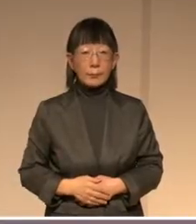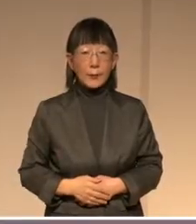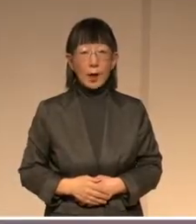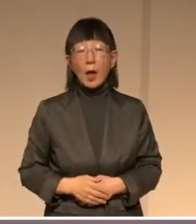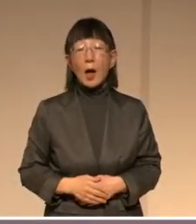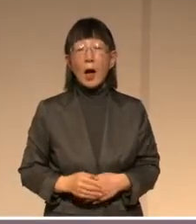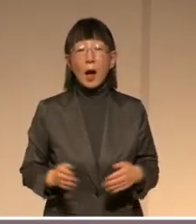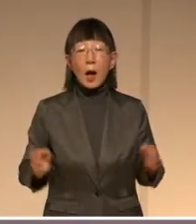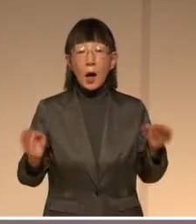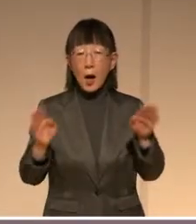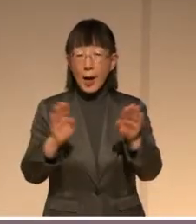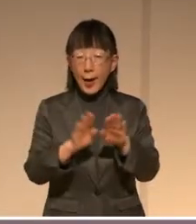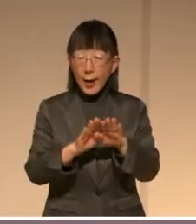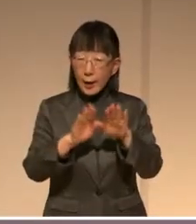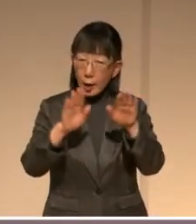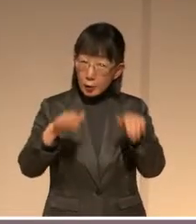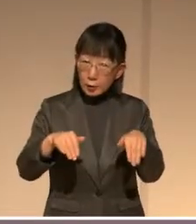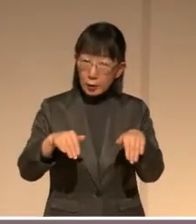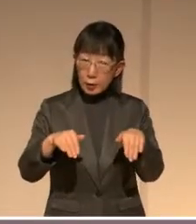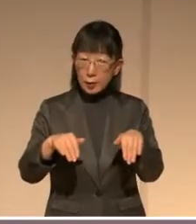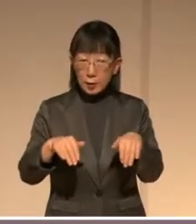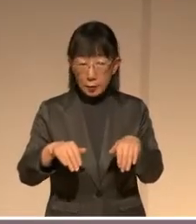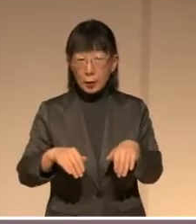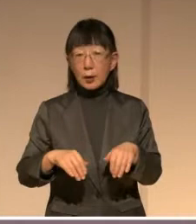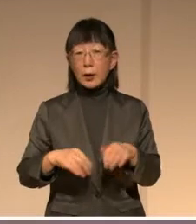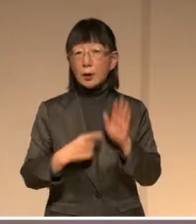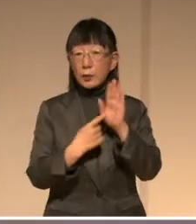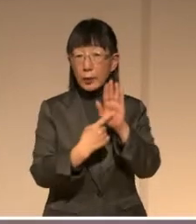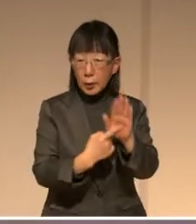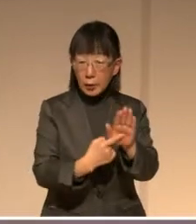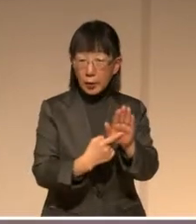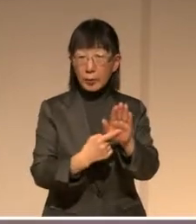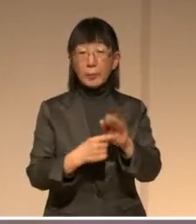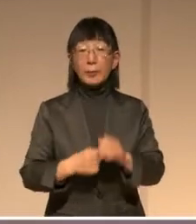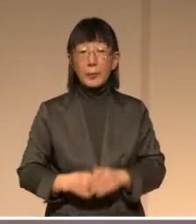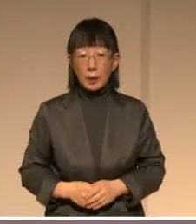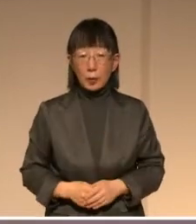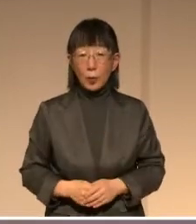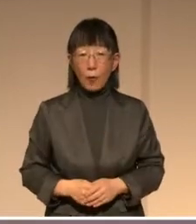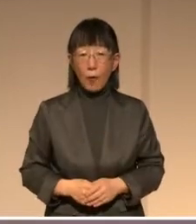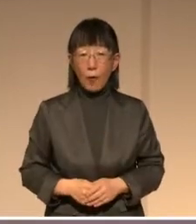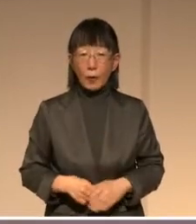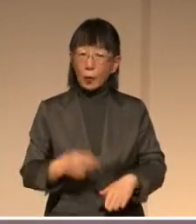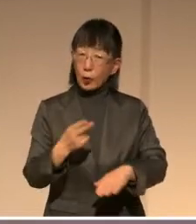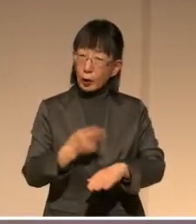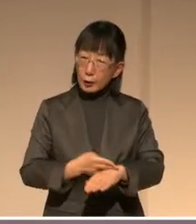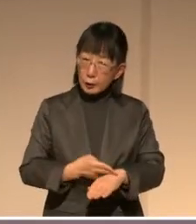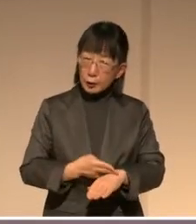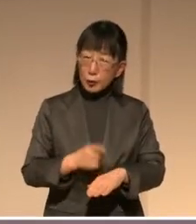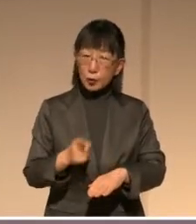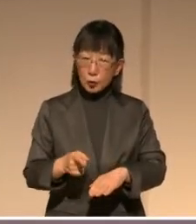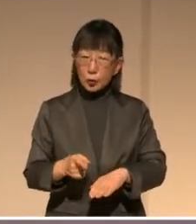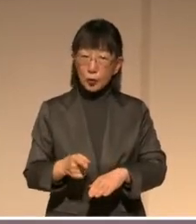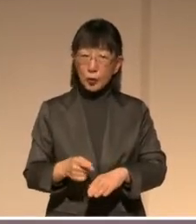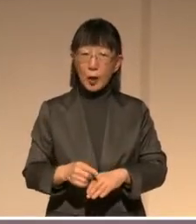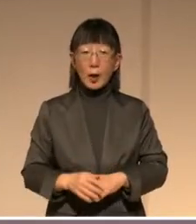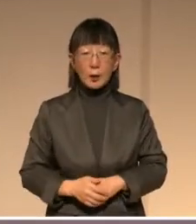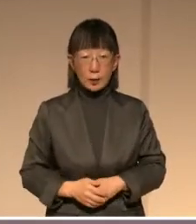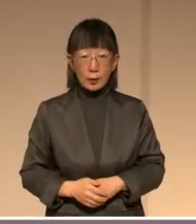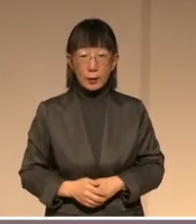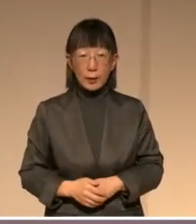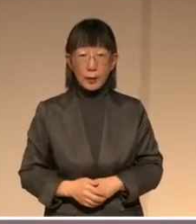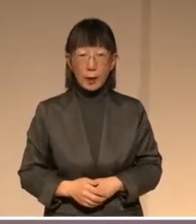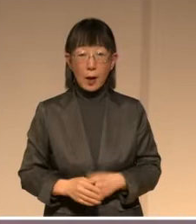からなんかもいろいろいろいろバタバタしたりしててなかなか他のジャンルのダンスのワークショップ